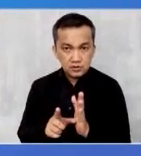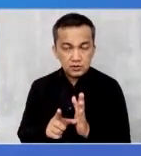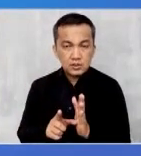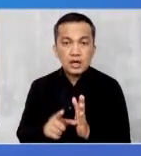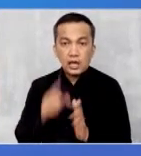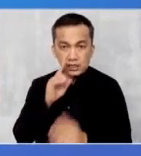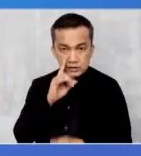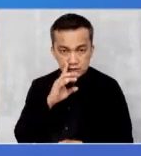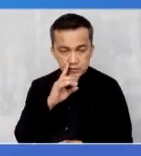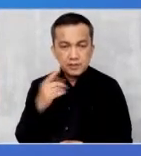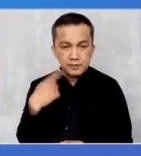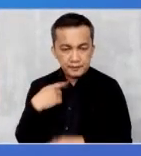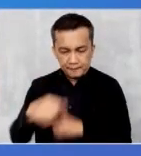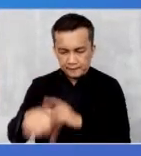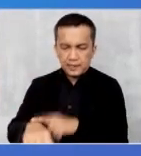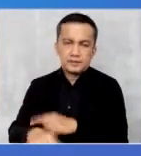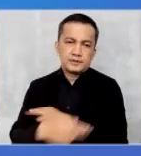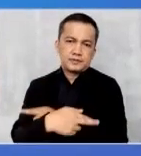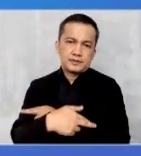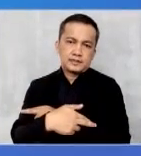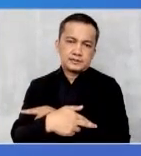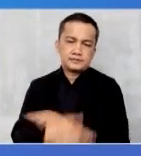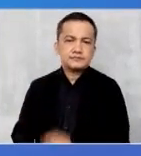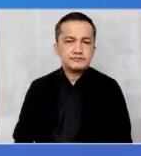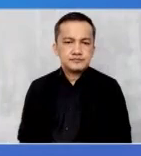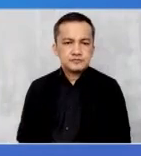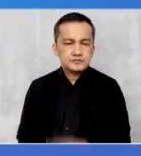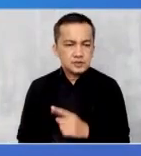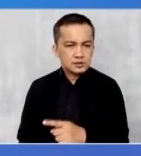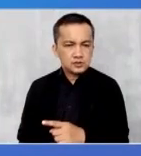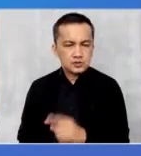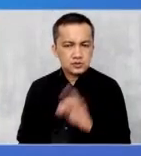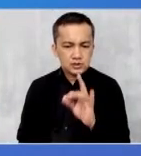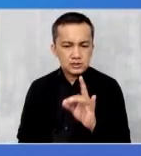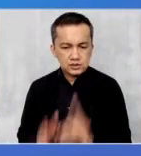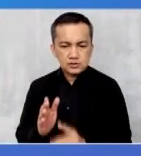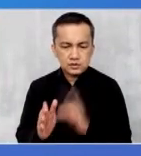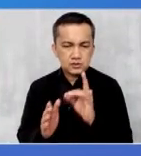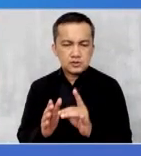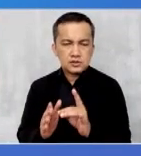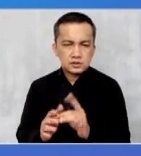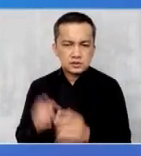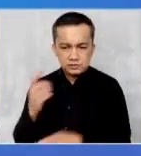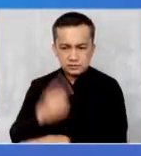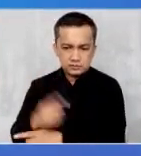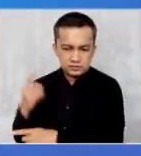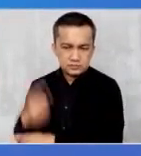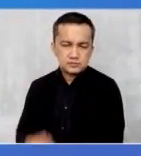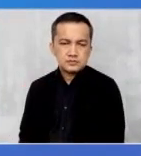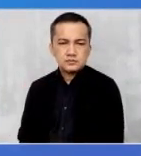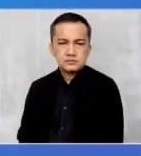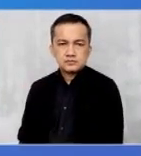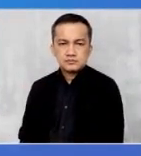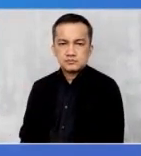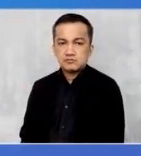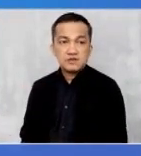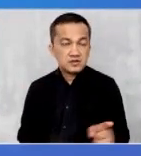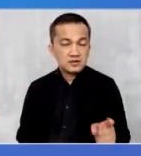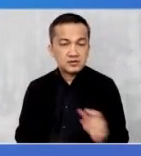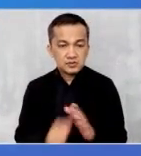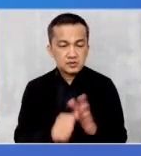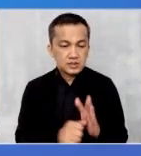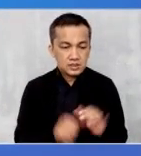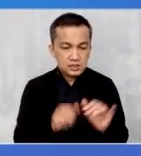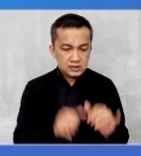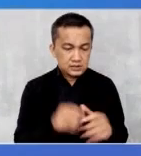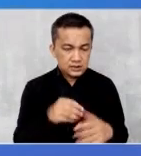dapat may oras ng pahinga na hindi bababa sa 8 oras kada araw. Attorney, stay in kasambahay ako.